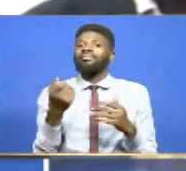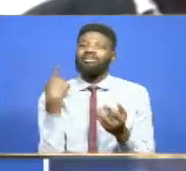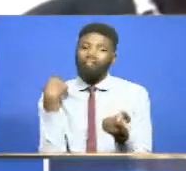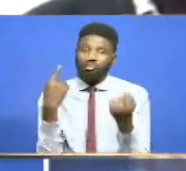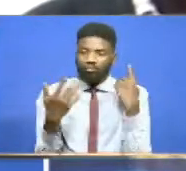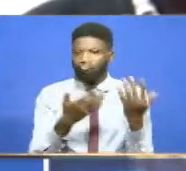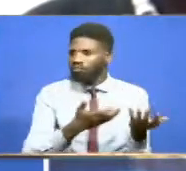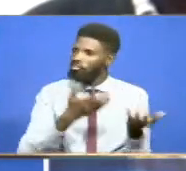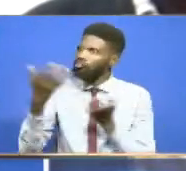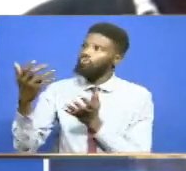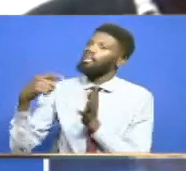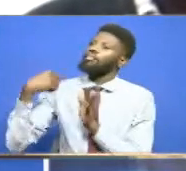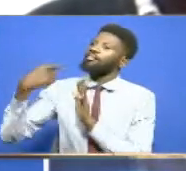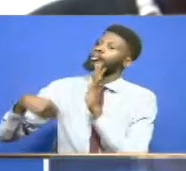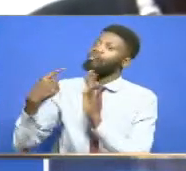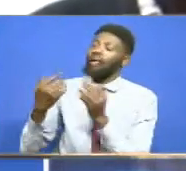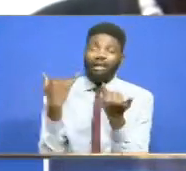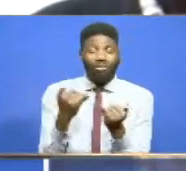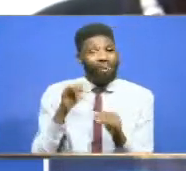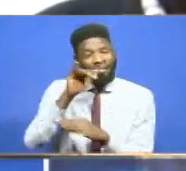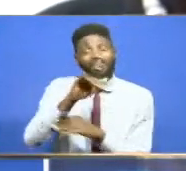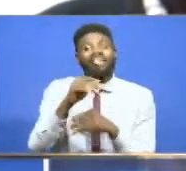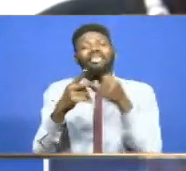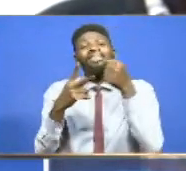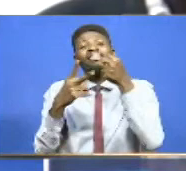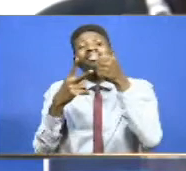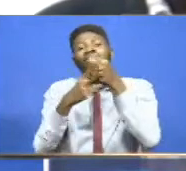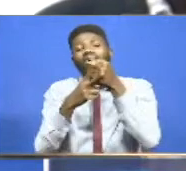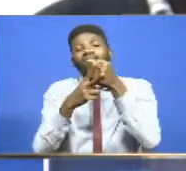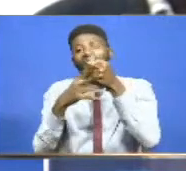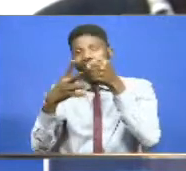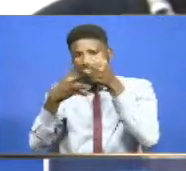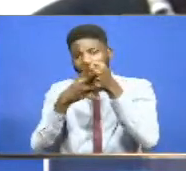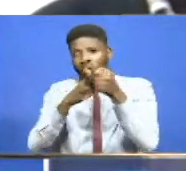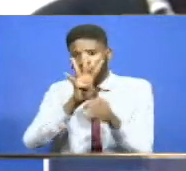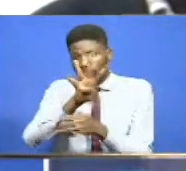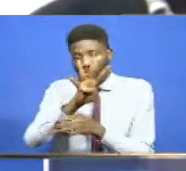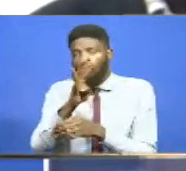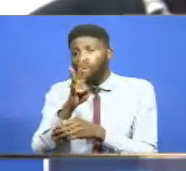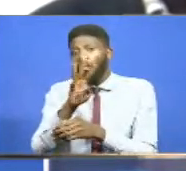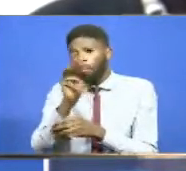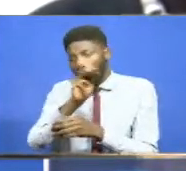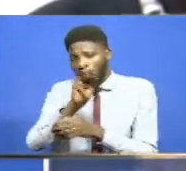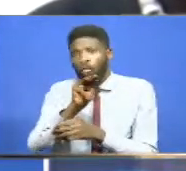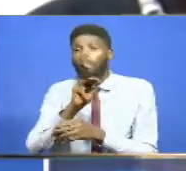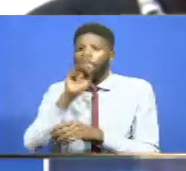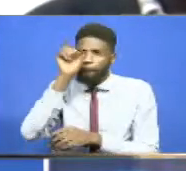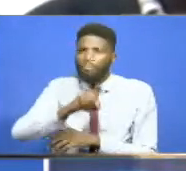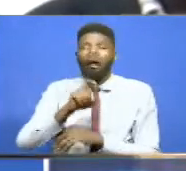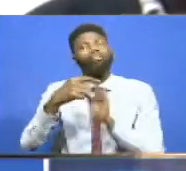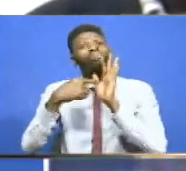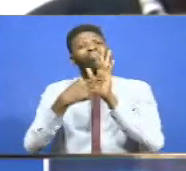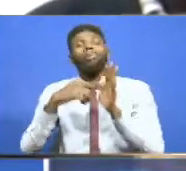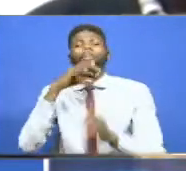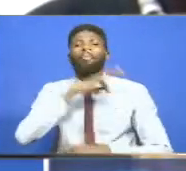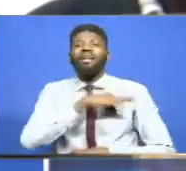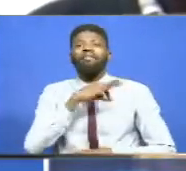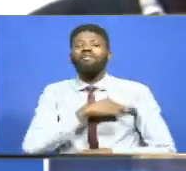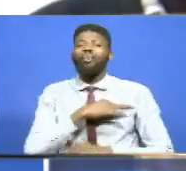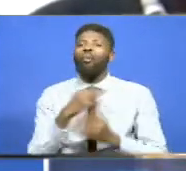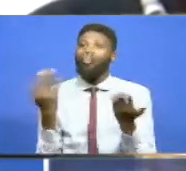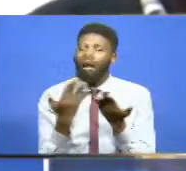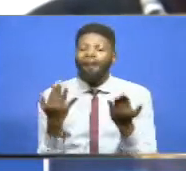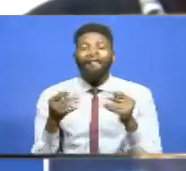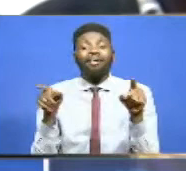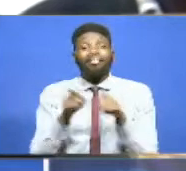hii wanauliza hiyo 794 shillings, lazima tuonyeshwe ile faida hiyo pesa imesaa,